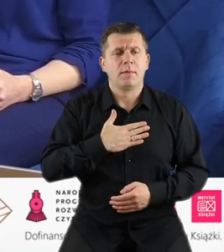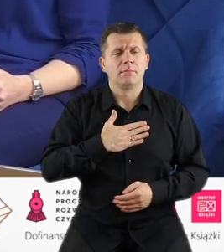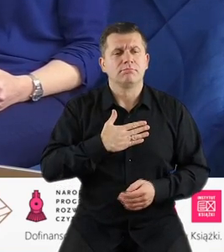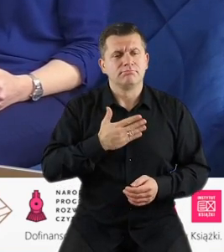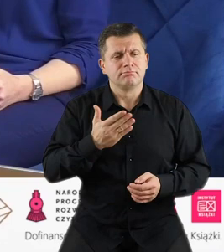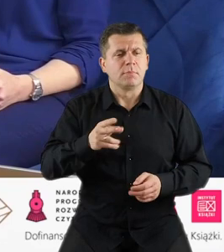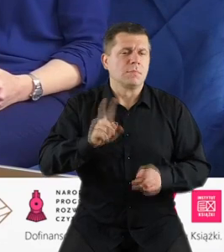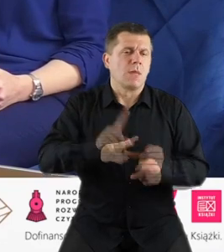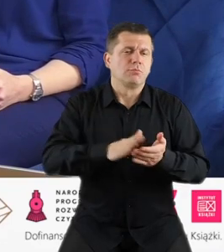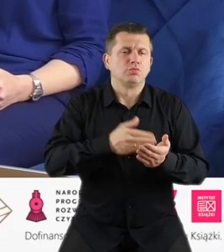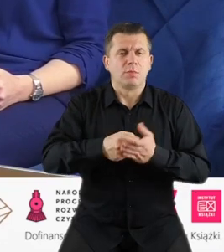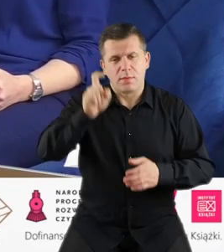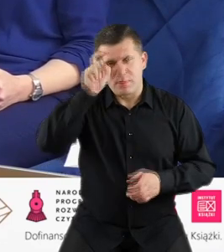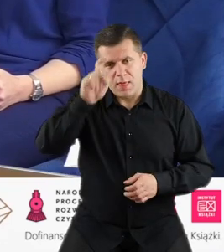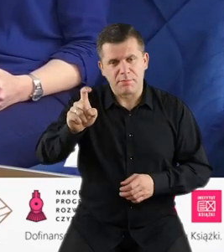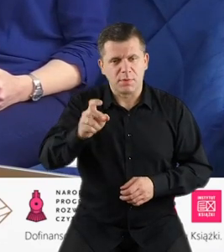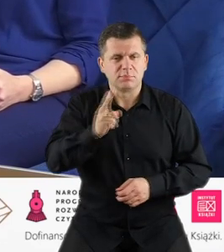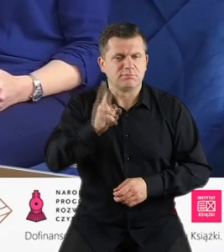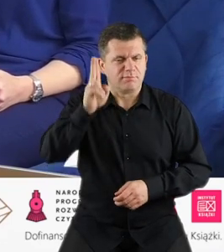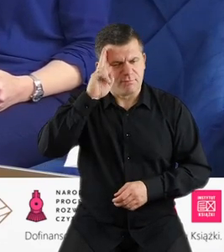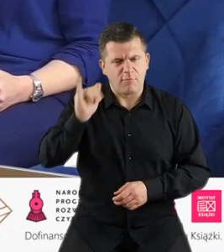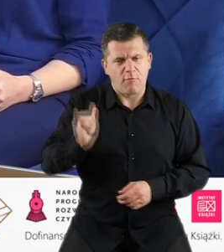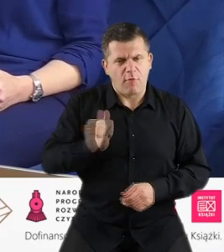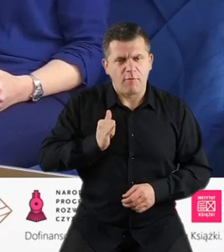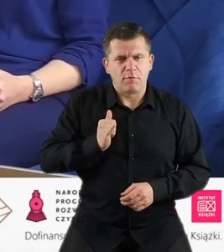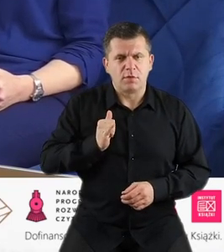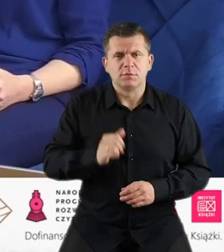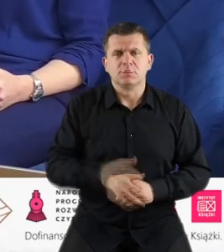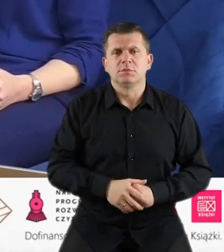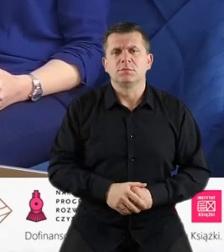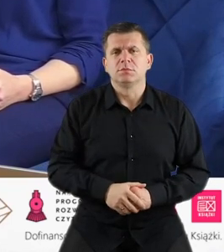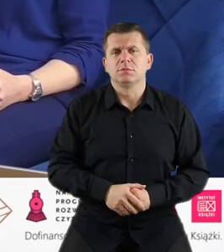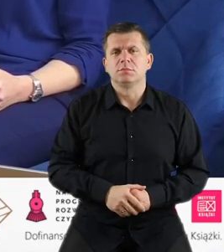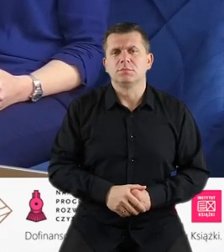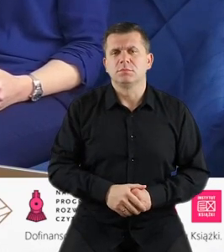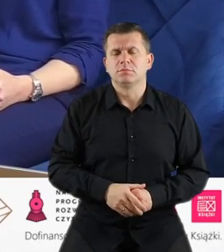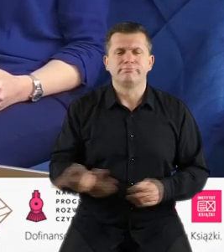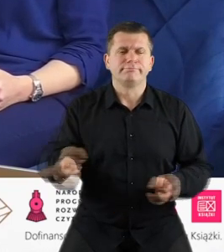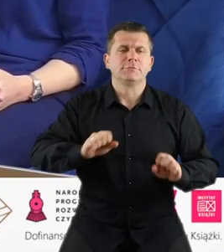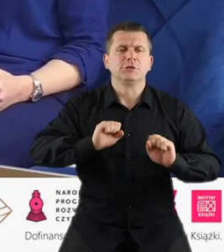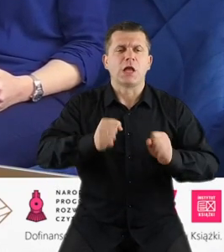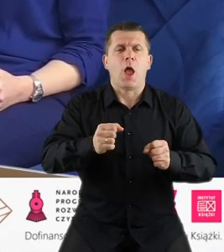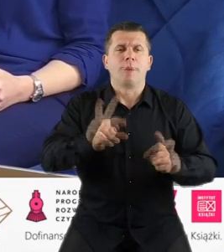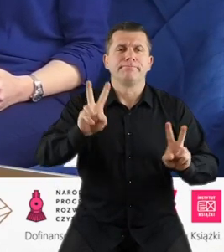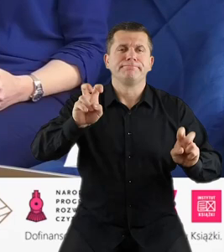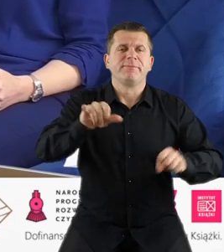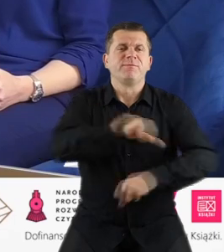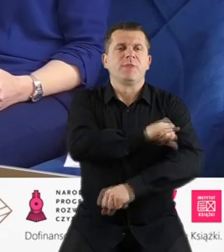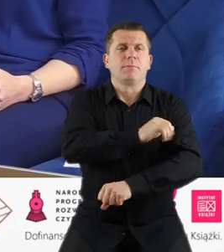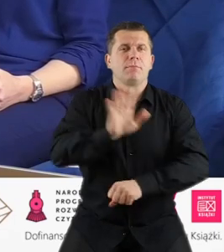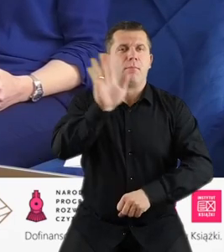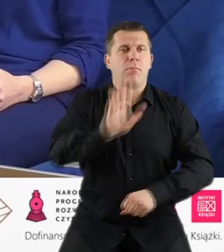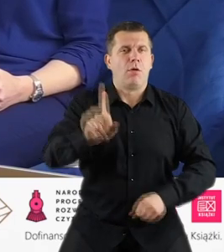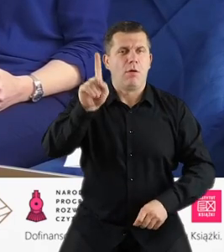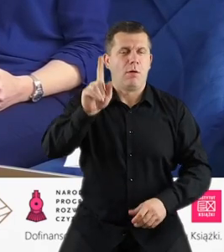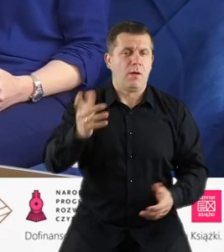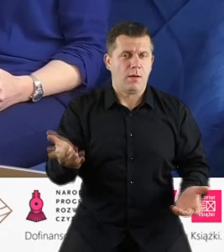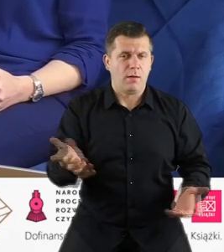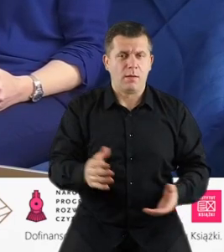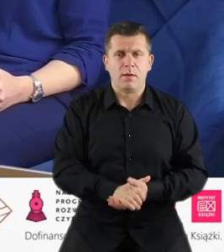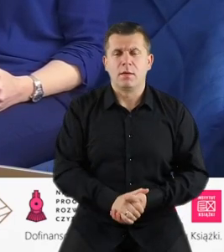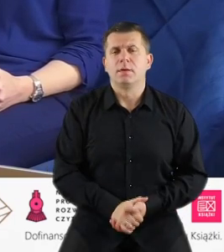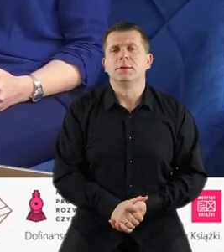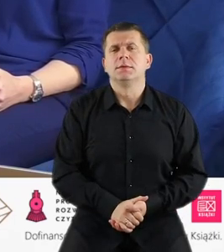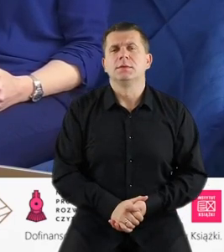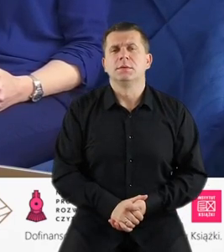klamrach niemieckich oficerów, oczywiście jest święte oficjum, które działa w imię Boga, czy też taka sentencja,